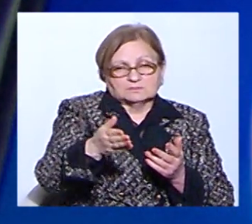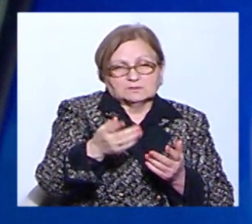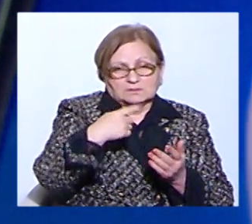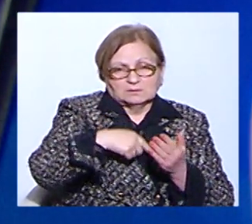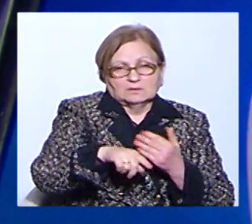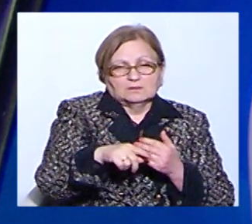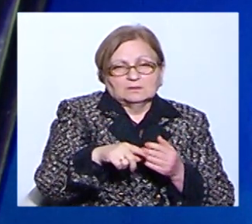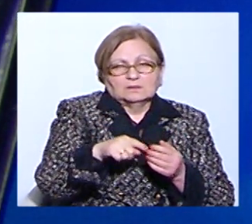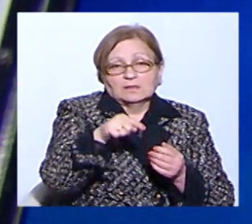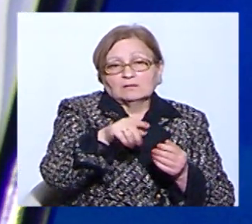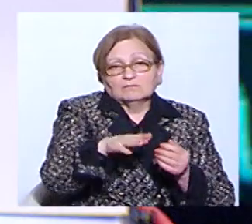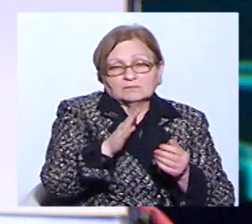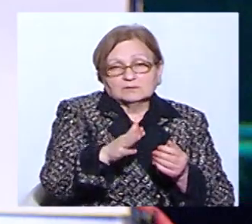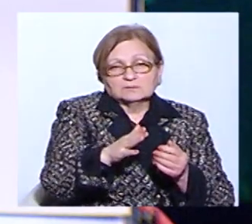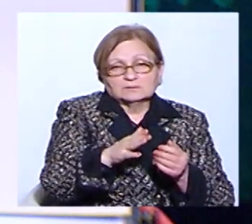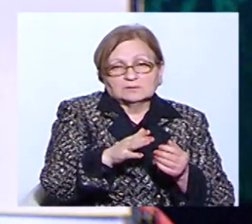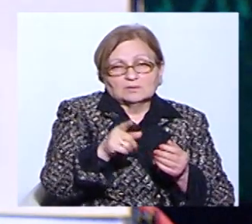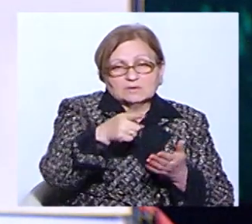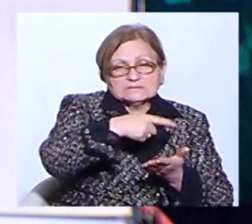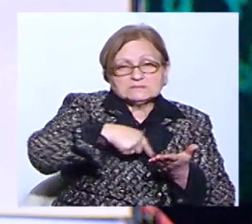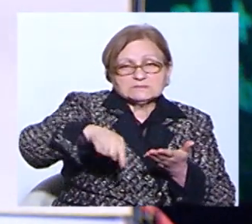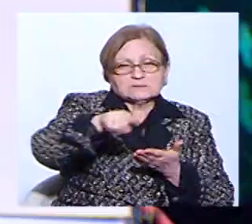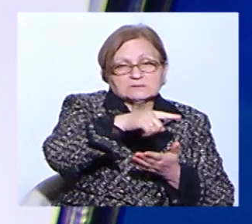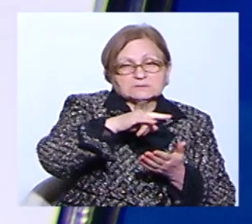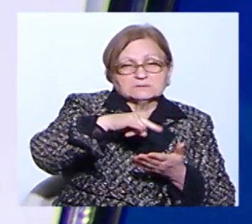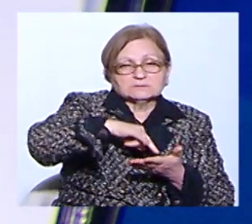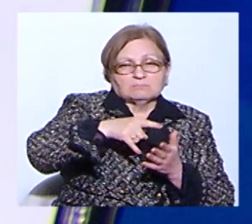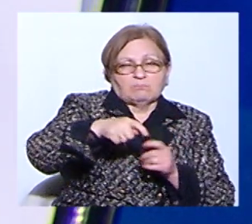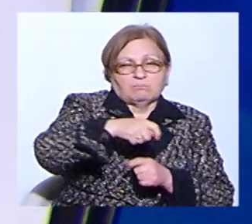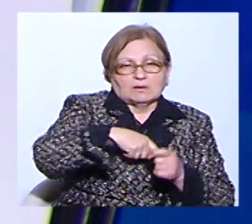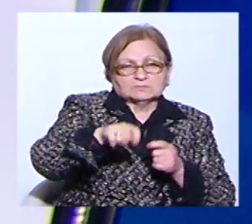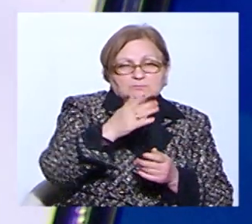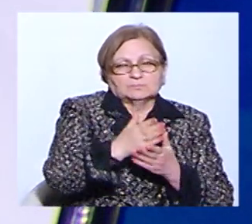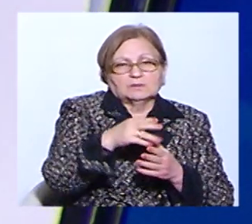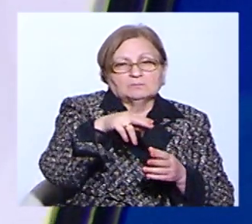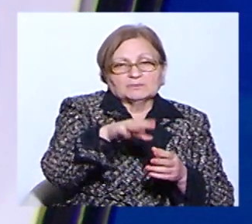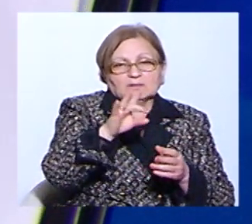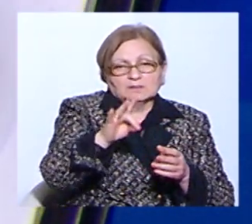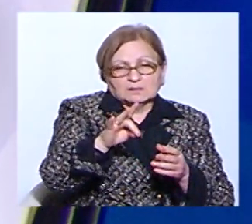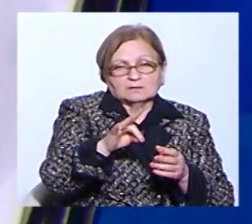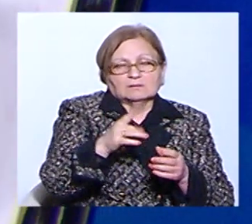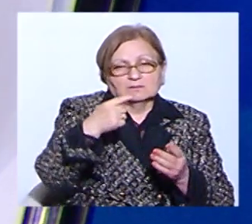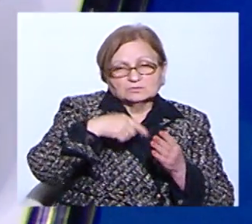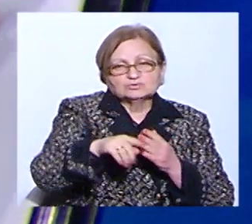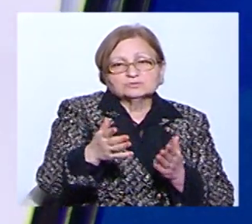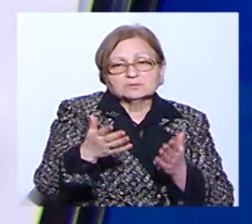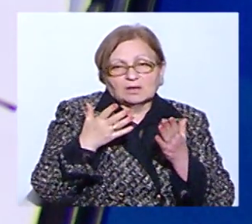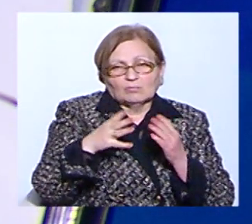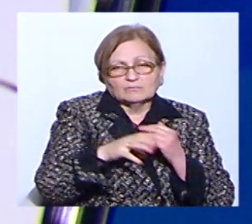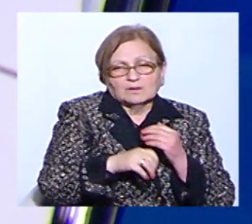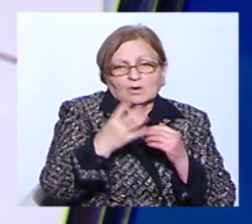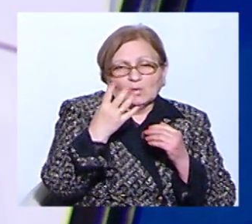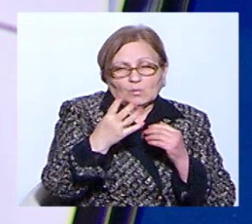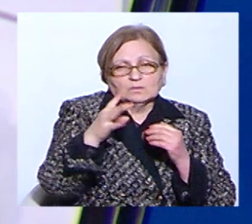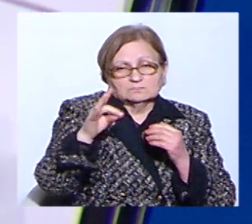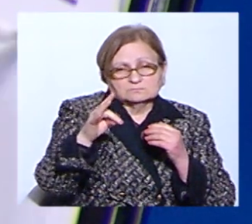ერი კვადრატი და აქ იქნება წრის ფართობი, კარგად ვიცით, არის პი ერ კვადრატი. გამოვიდა ოთხი ერ კვადრატი შეფარდებული